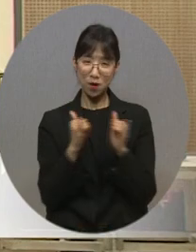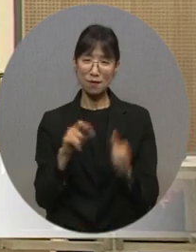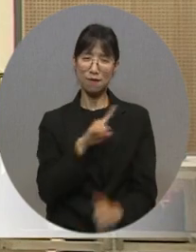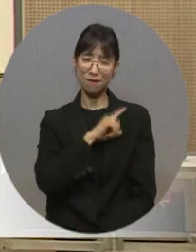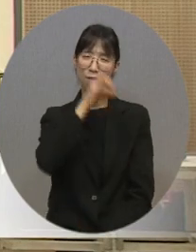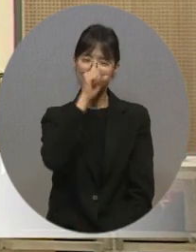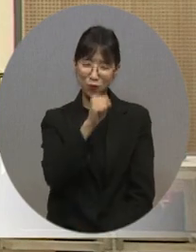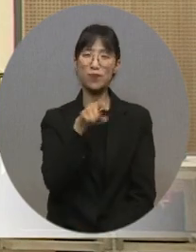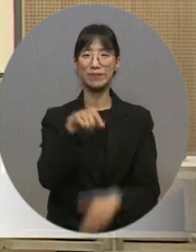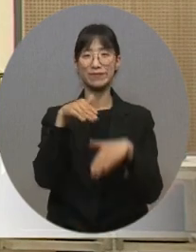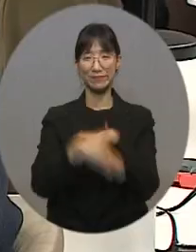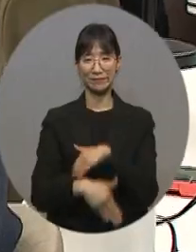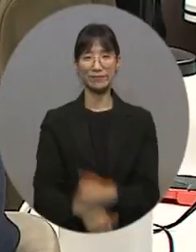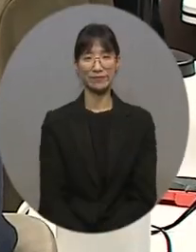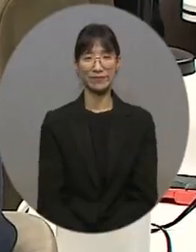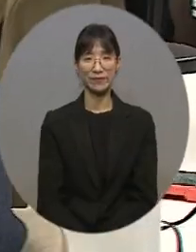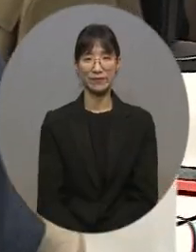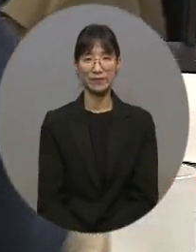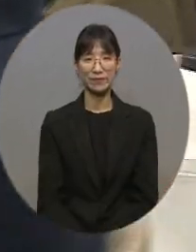선호하는 방식들 중에 하나고요.